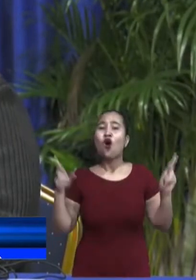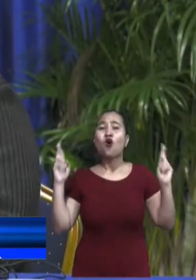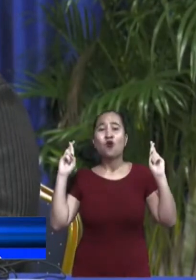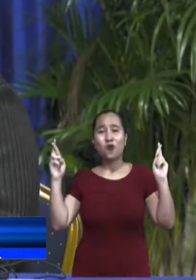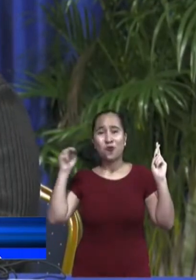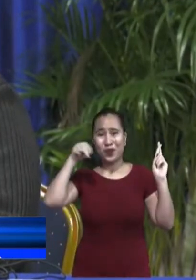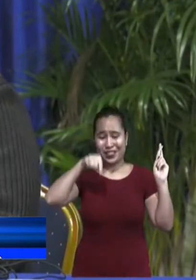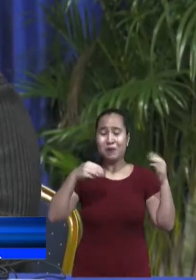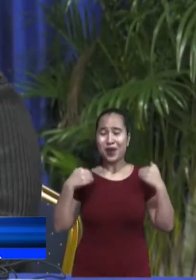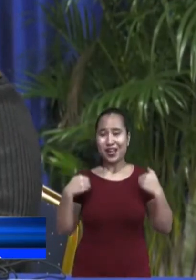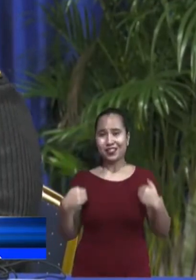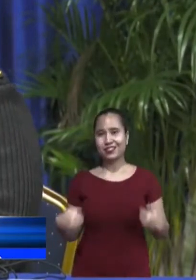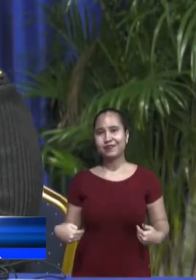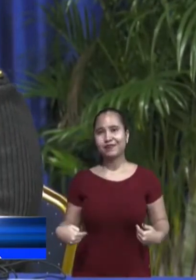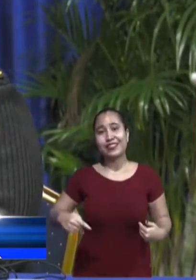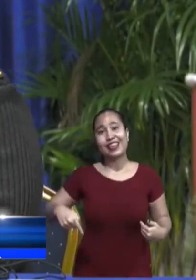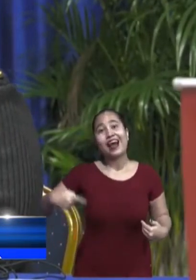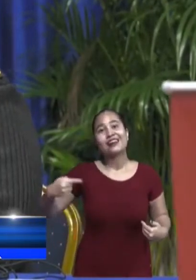mensen daarna